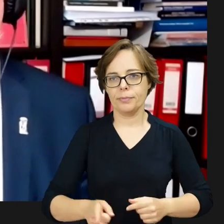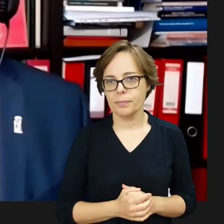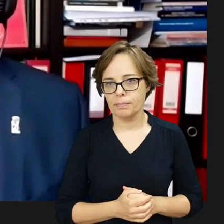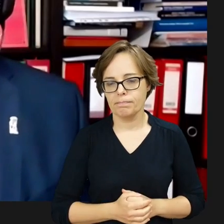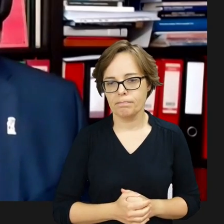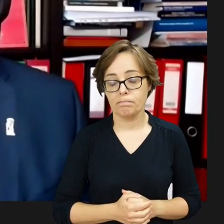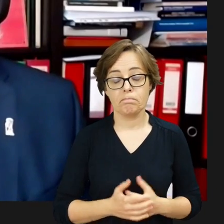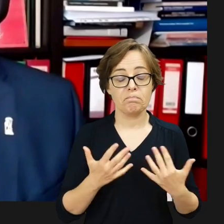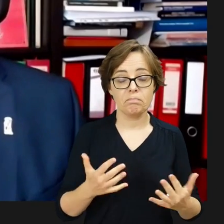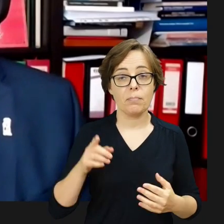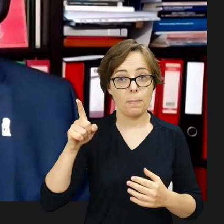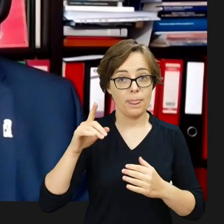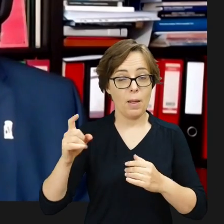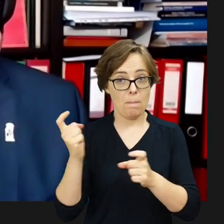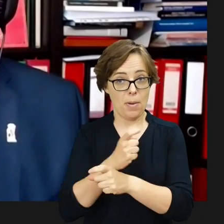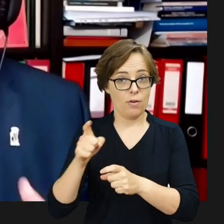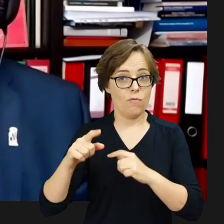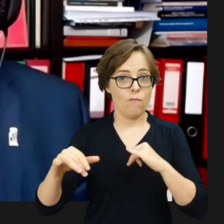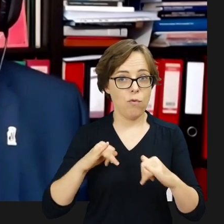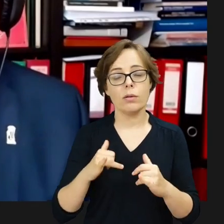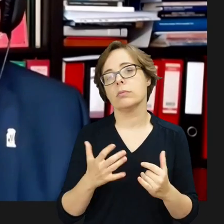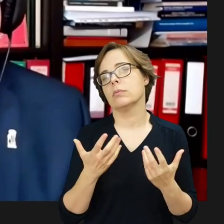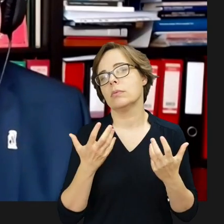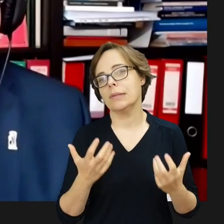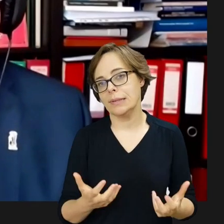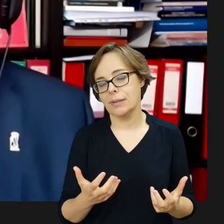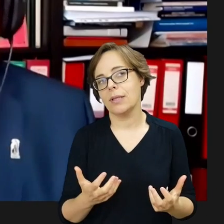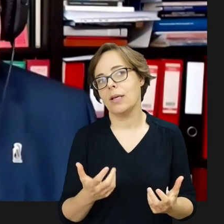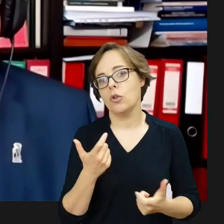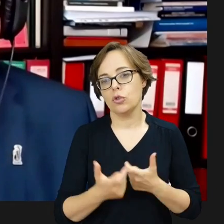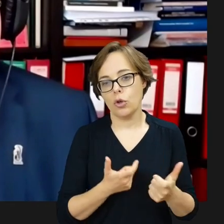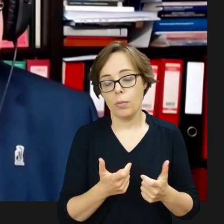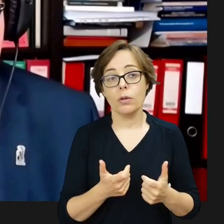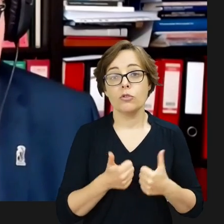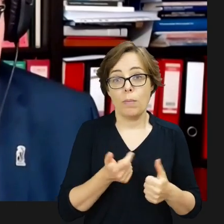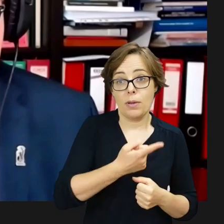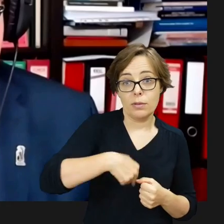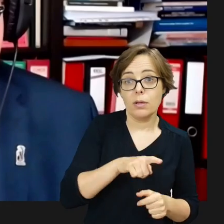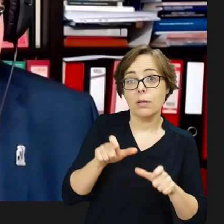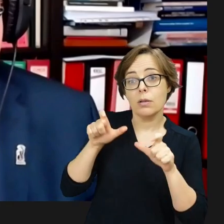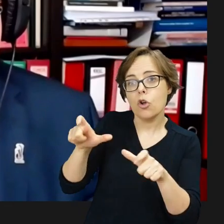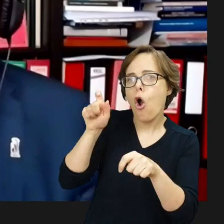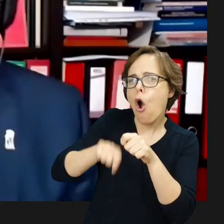stwarza taką sytuację, że możliwości kontroli jej działania są bardzo mocno ograniczone.